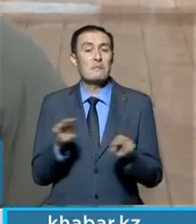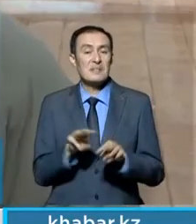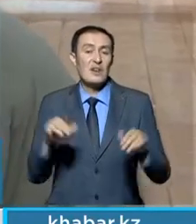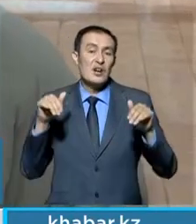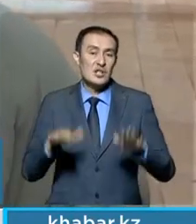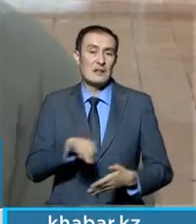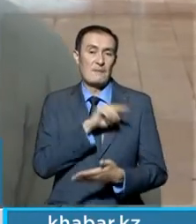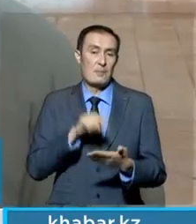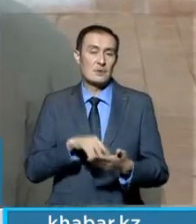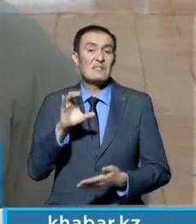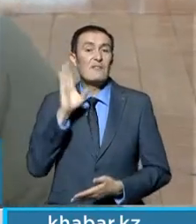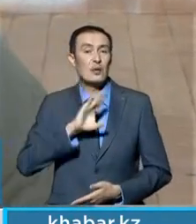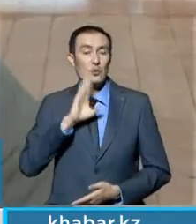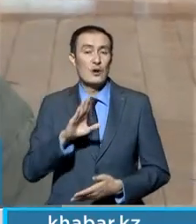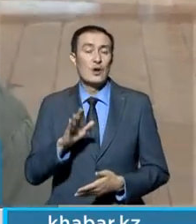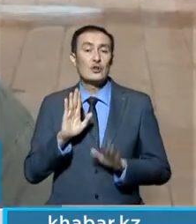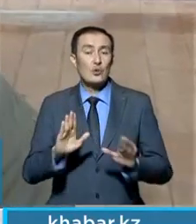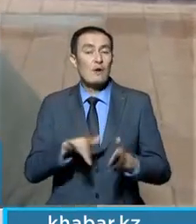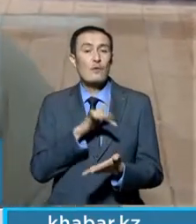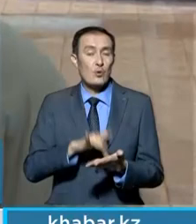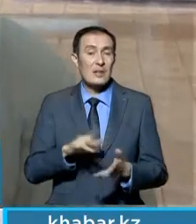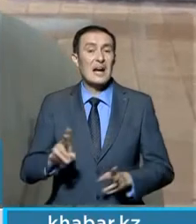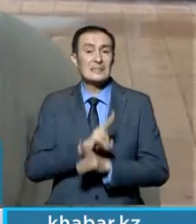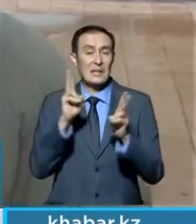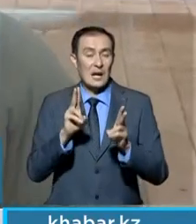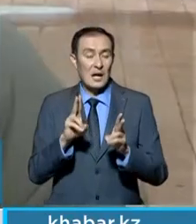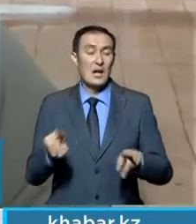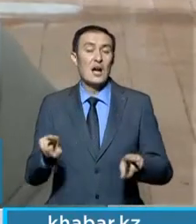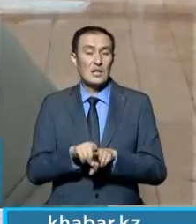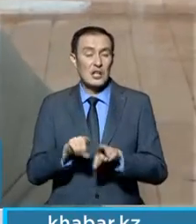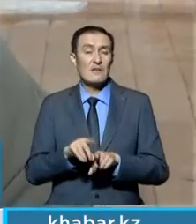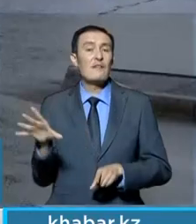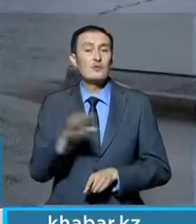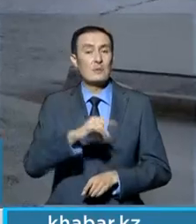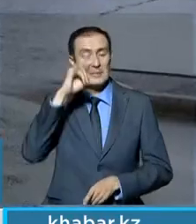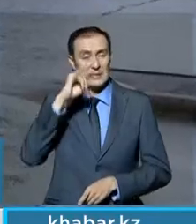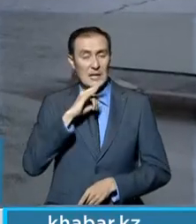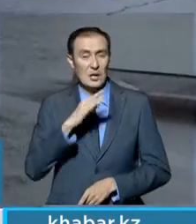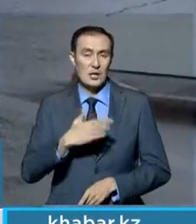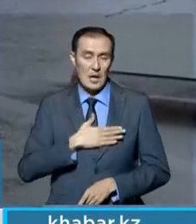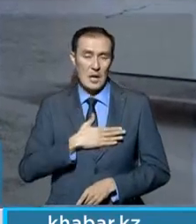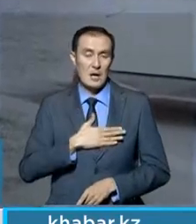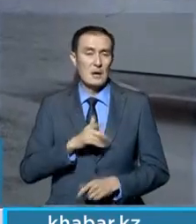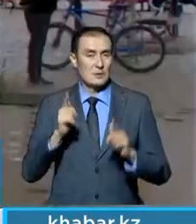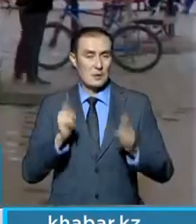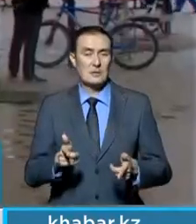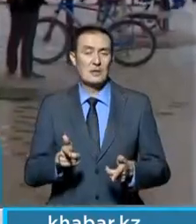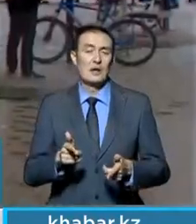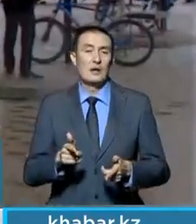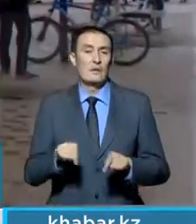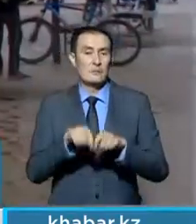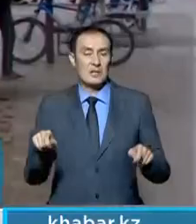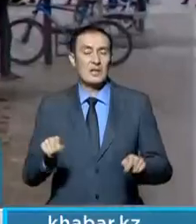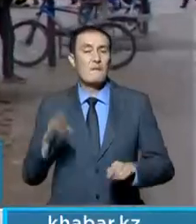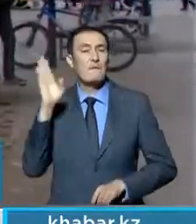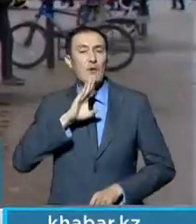решатся проблемы с водой. Не только в городе Астане, по всему Казахстану. Я поддерживаю созданное водное